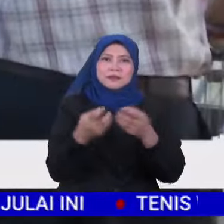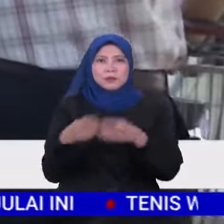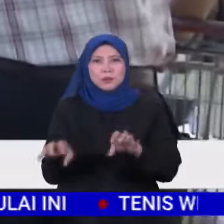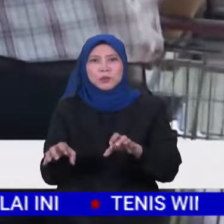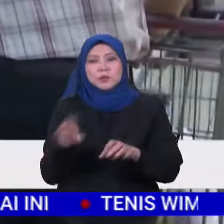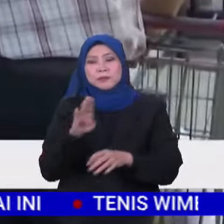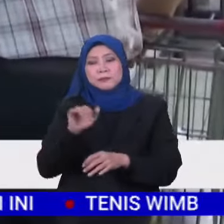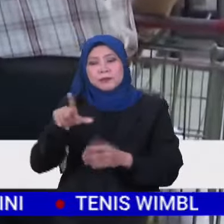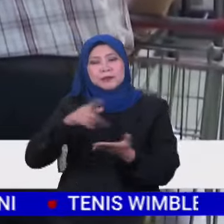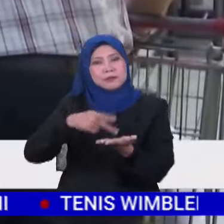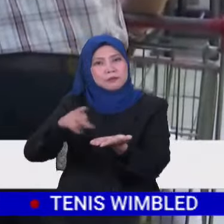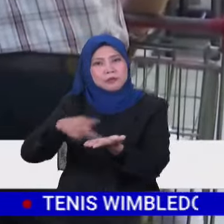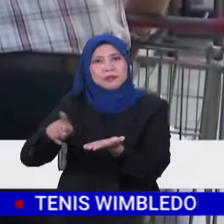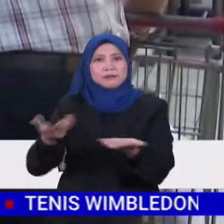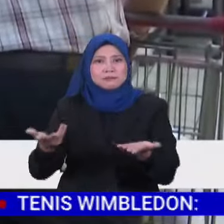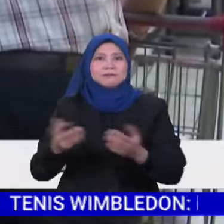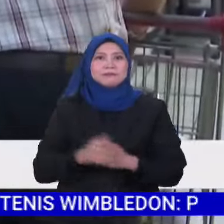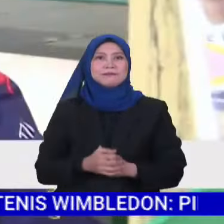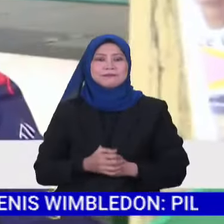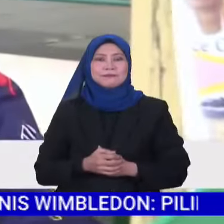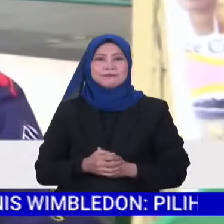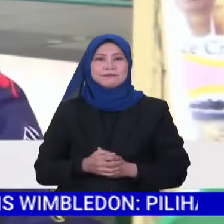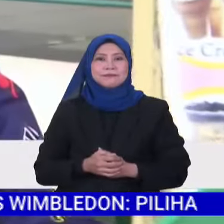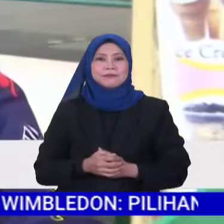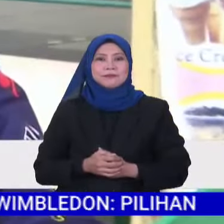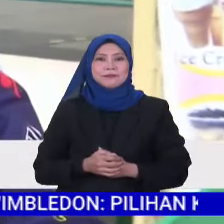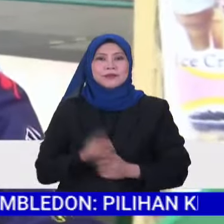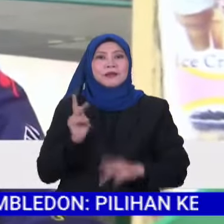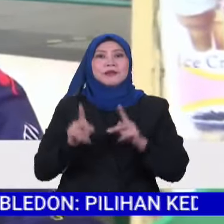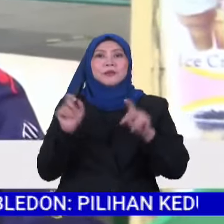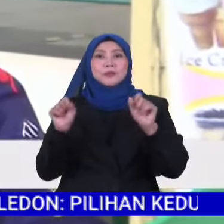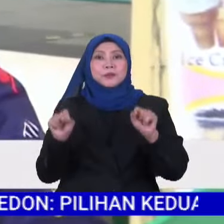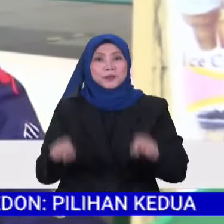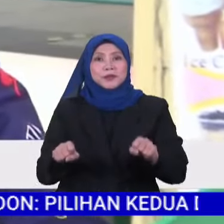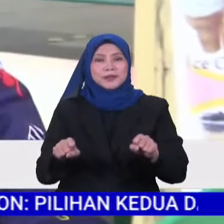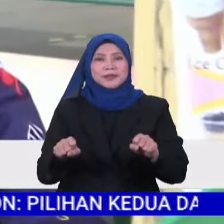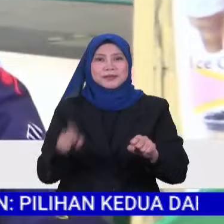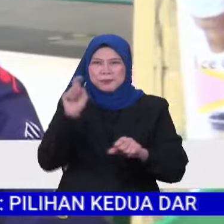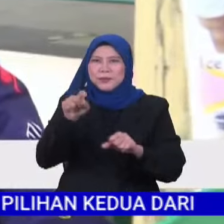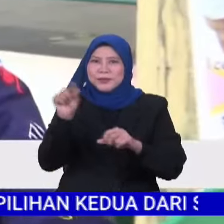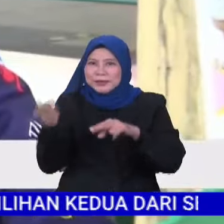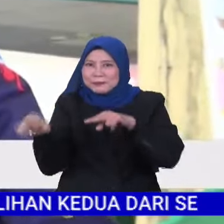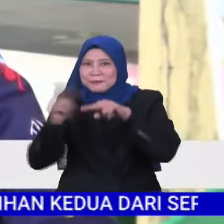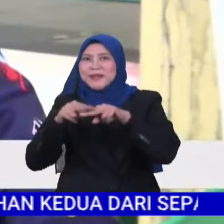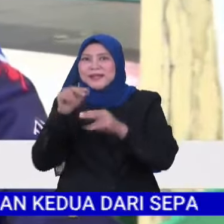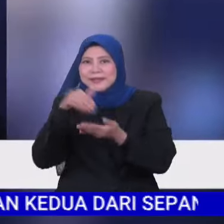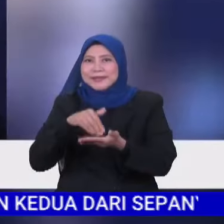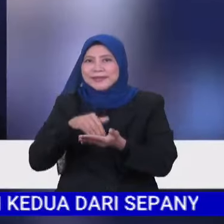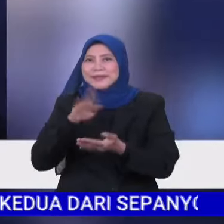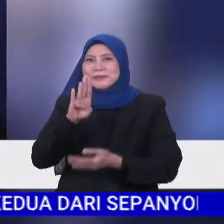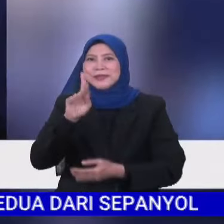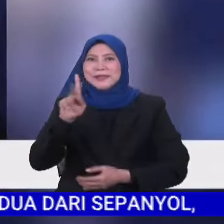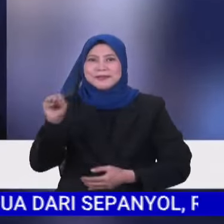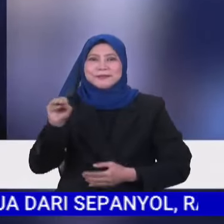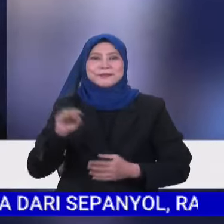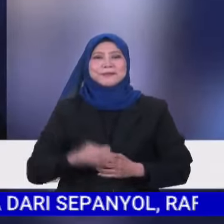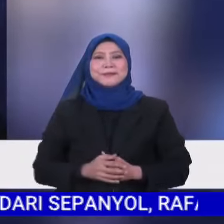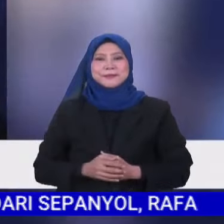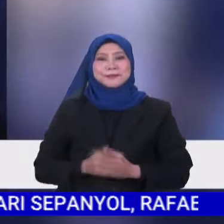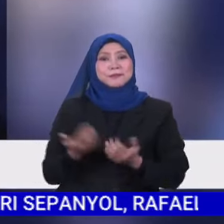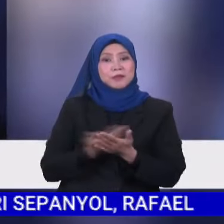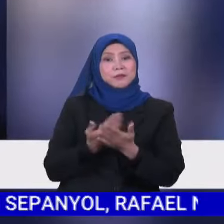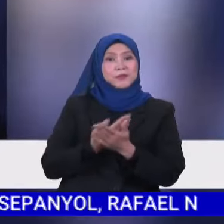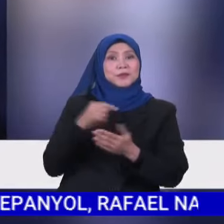telur bilbil semua tuh kalau bayarlah Jadi kalau boleh kena tambah lagilah twikim a yang